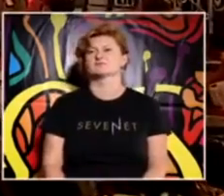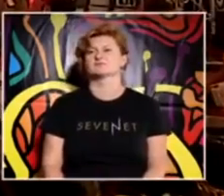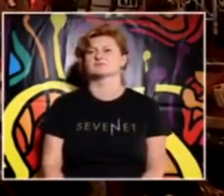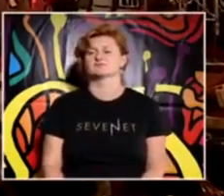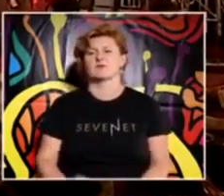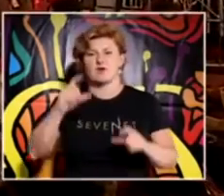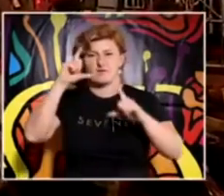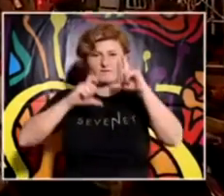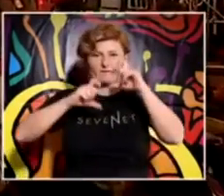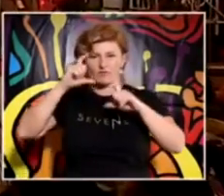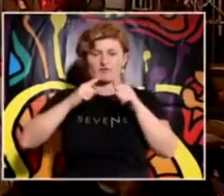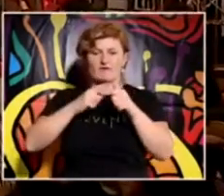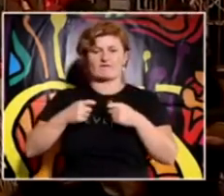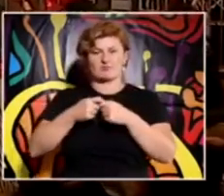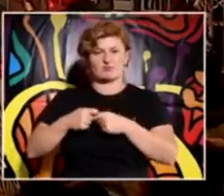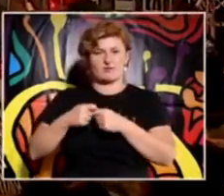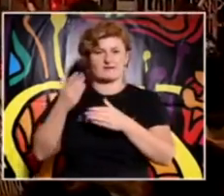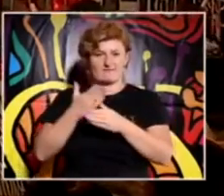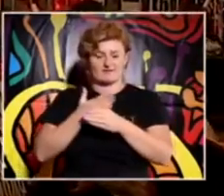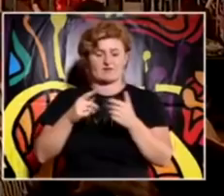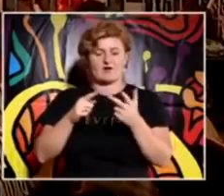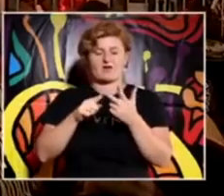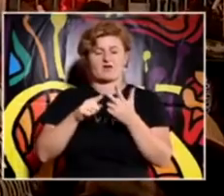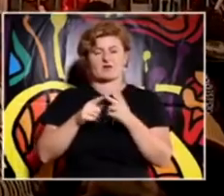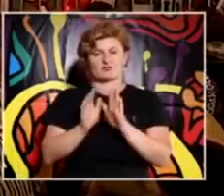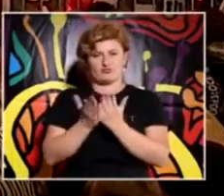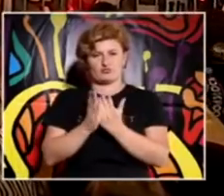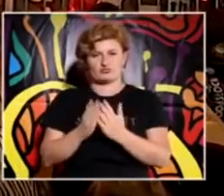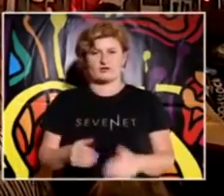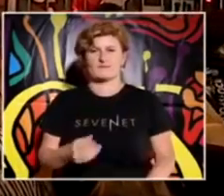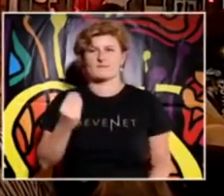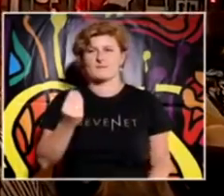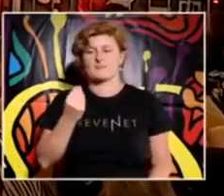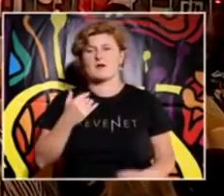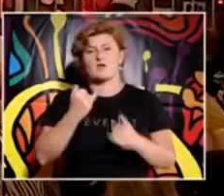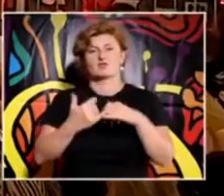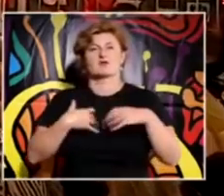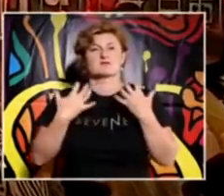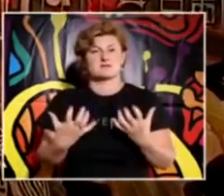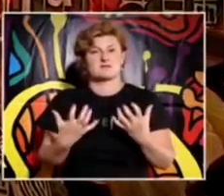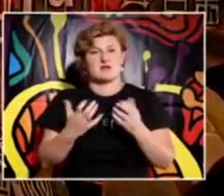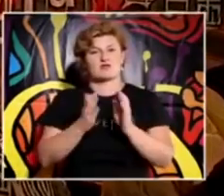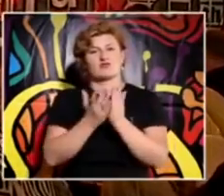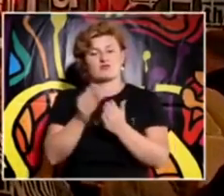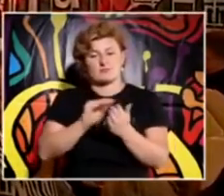fotografię, współpracę z markami i książkę. Mówimy o planie czy spontanie. Jeżeli chcemy napisać książkę, musimy mieć do niej fajny plan, czy